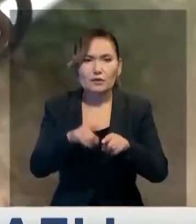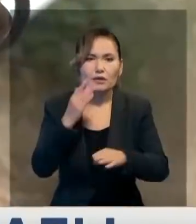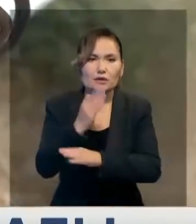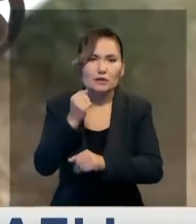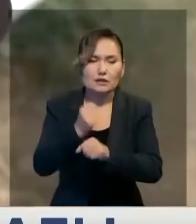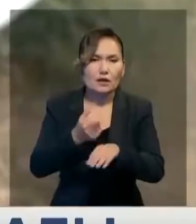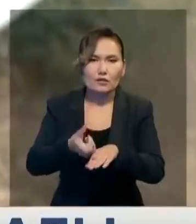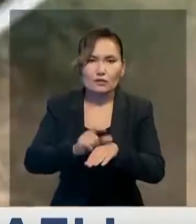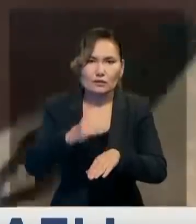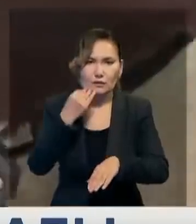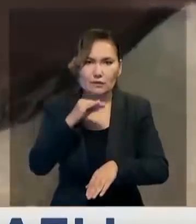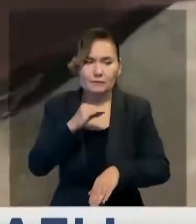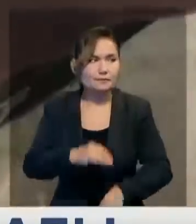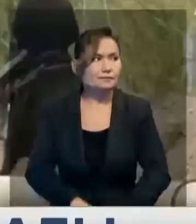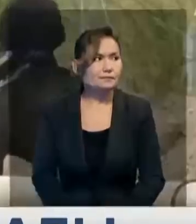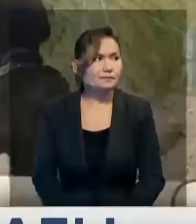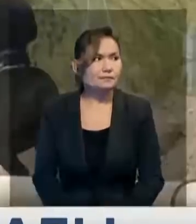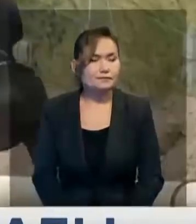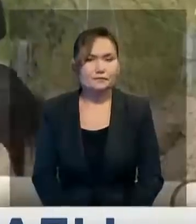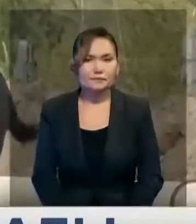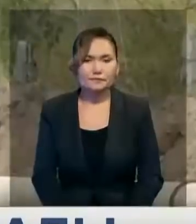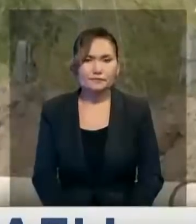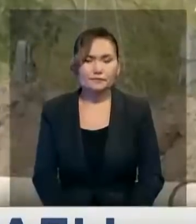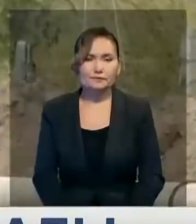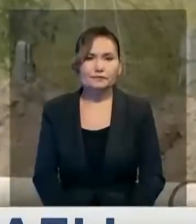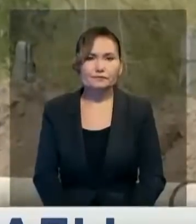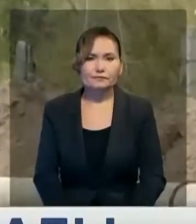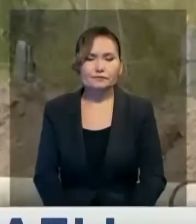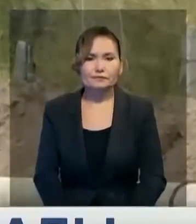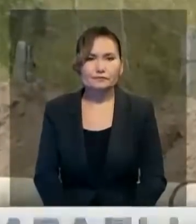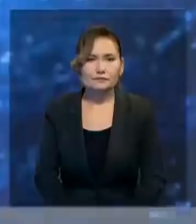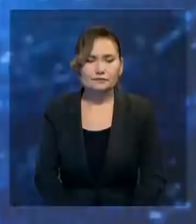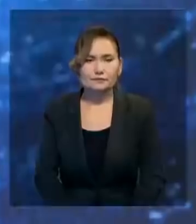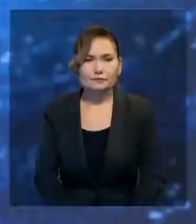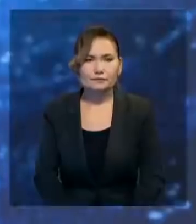етуде. Арыстанбек кенже, Аматай Матенов, Темірлан Сұлтанғазиев, хабар 24, Атырау.